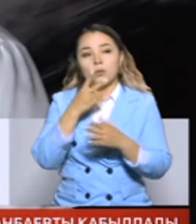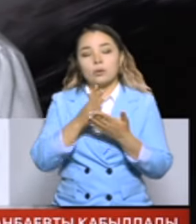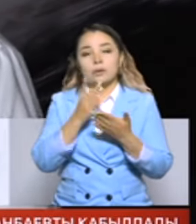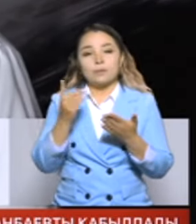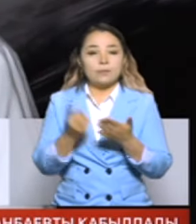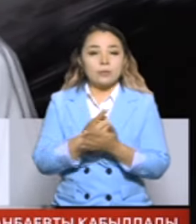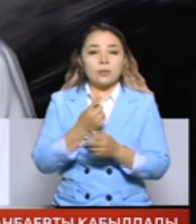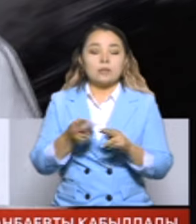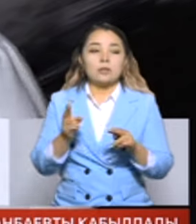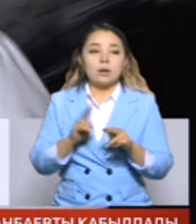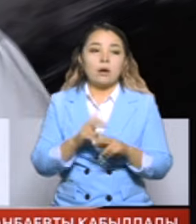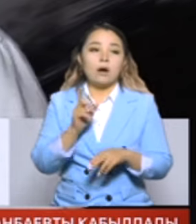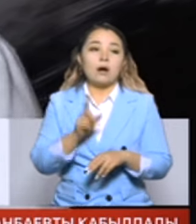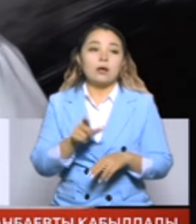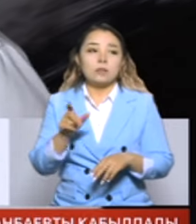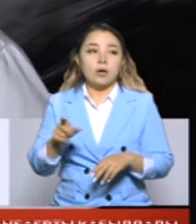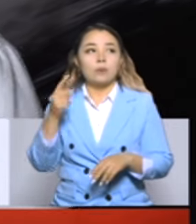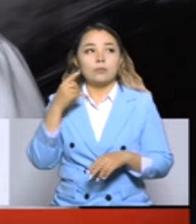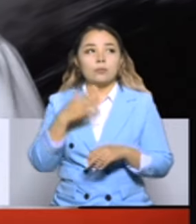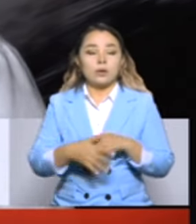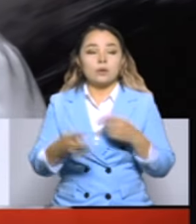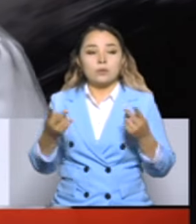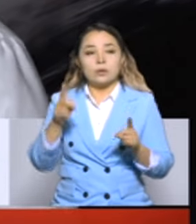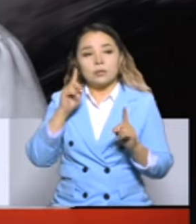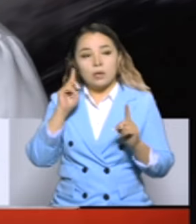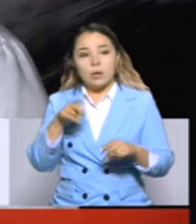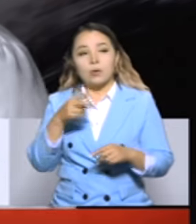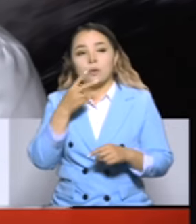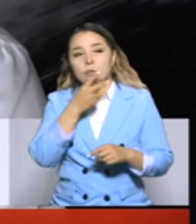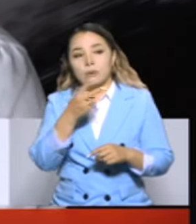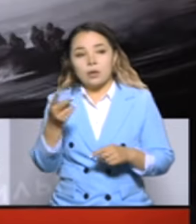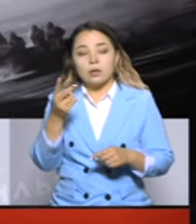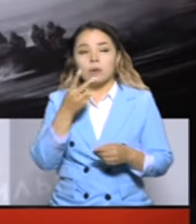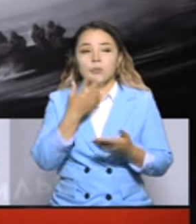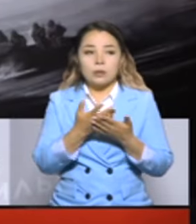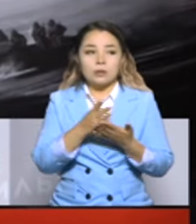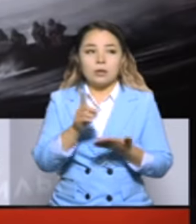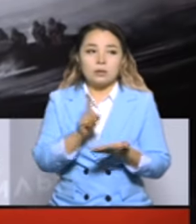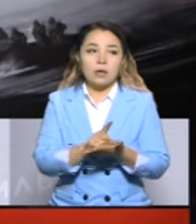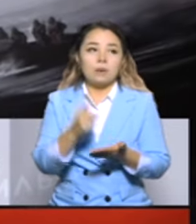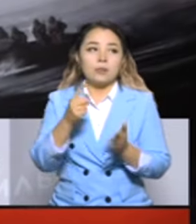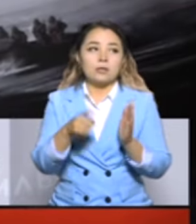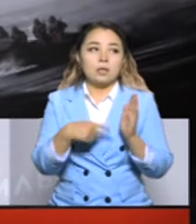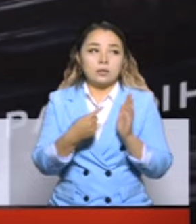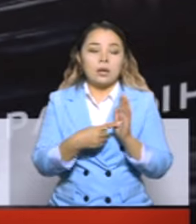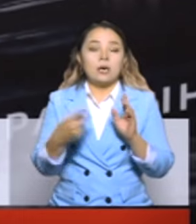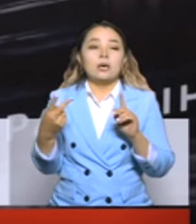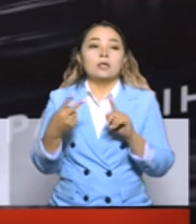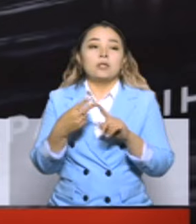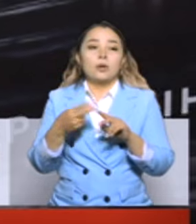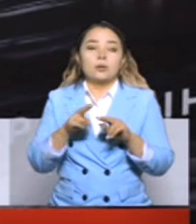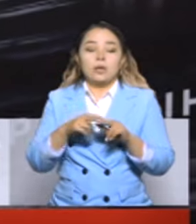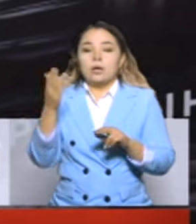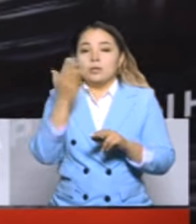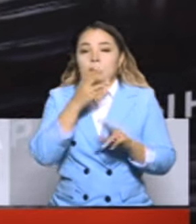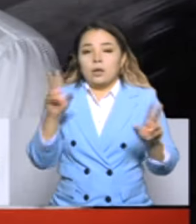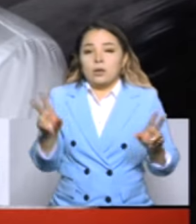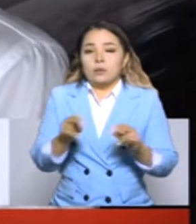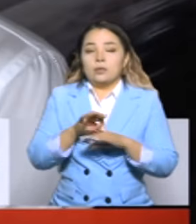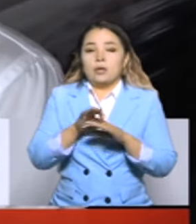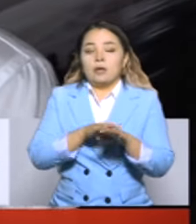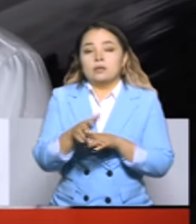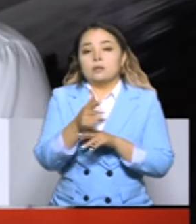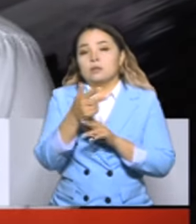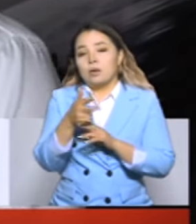рет. Халық осыны білсе екен, таныс екен, көбірек көрсе екен деп ойлаймын. Бірінші мәселе бұл. Екінші мәселе ол киноның сәтті шығуы.